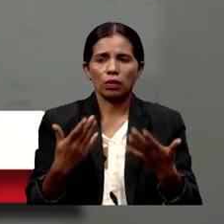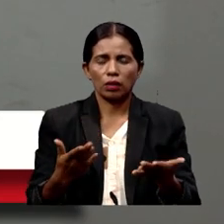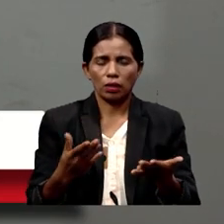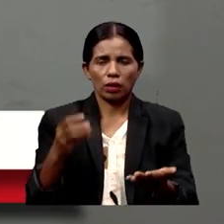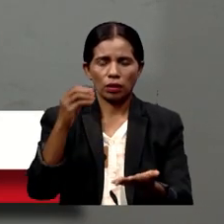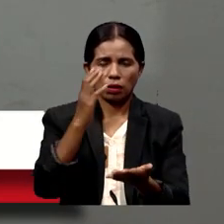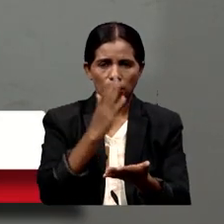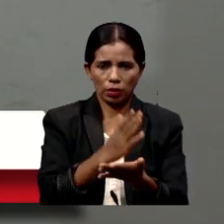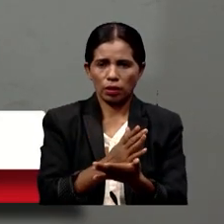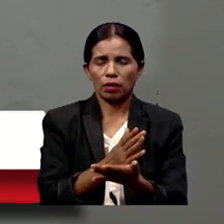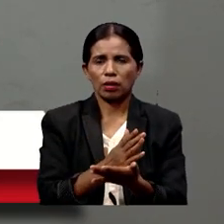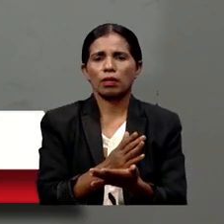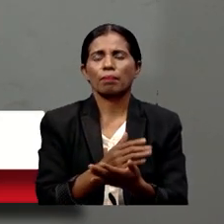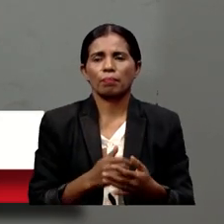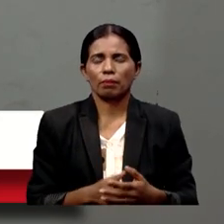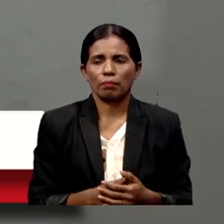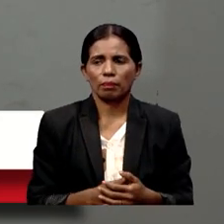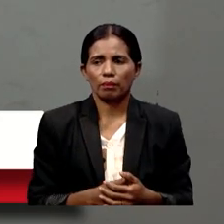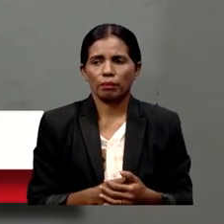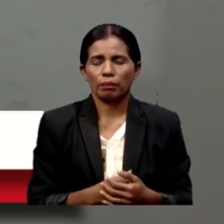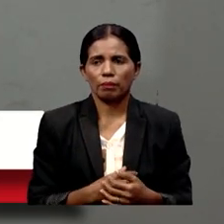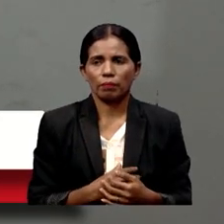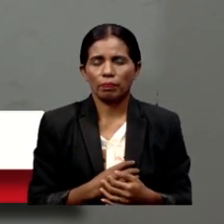preven ba